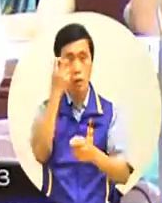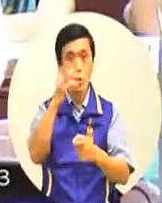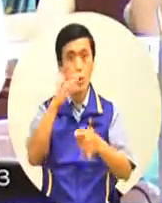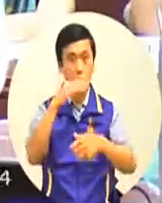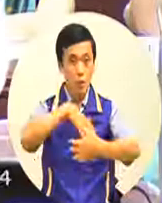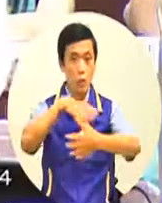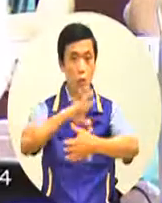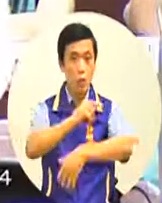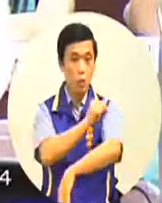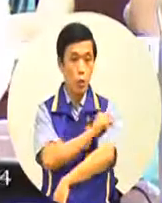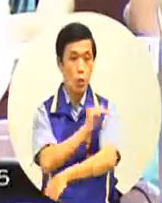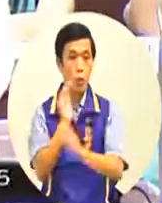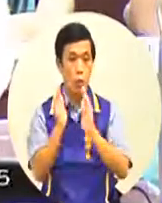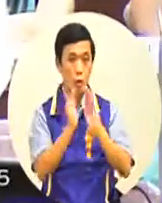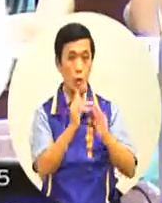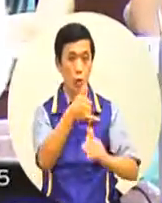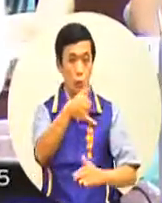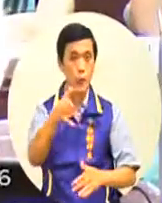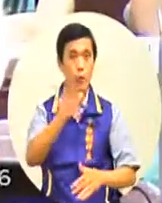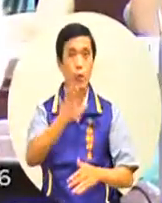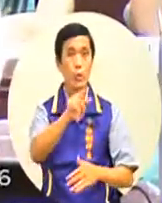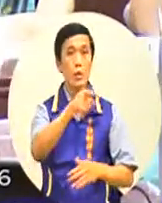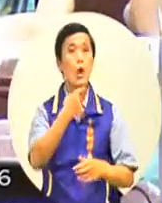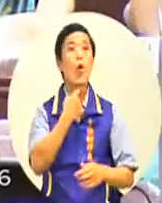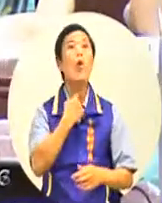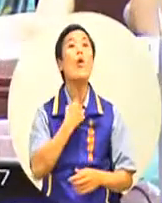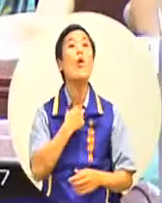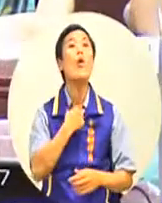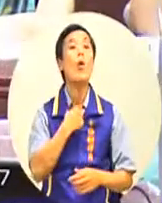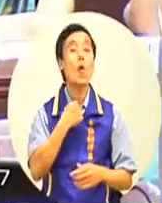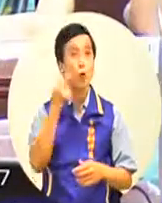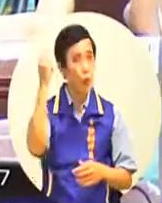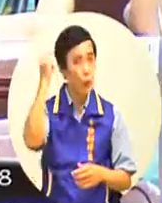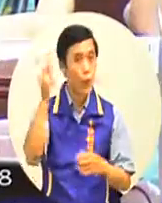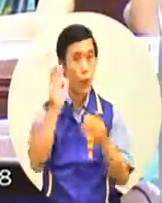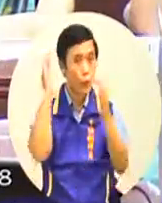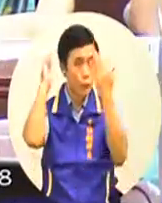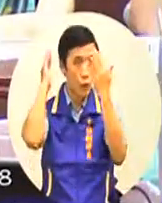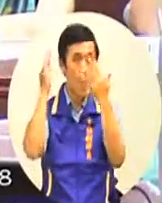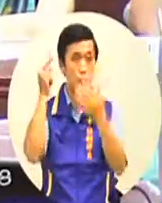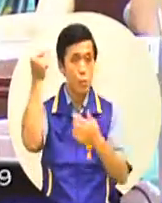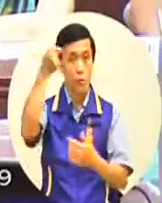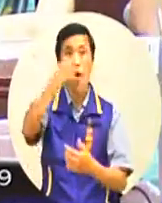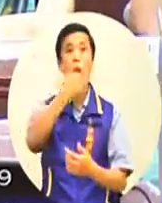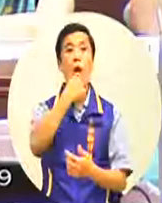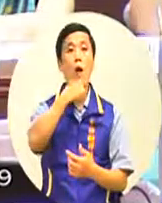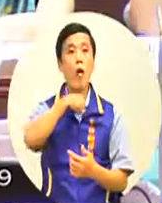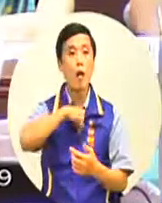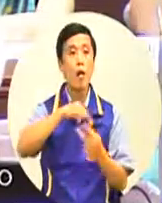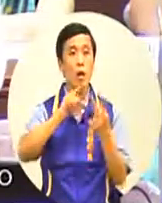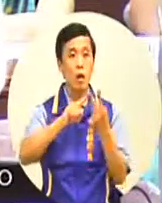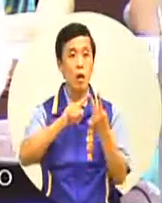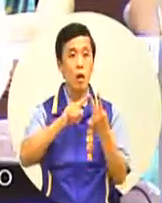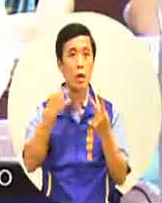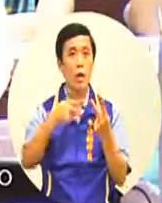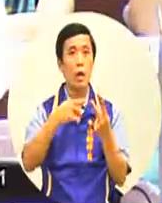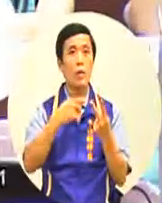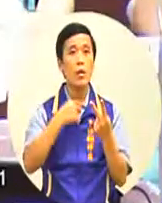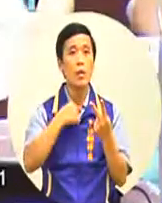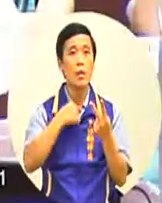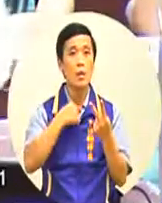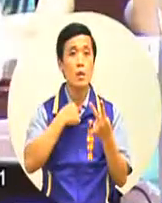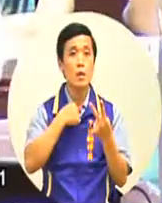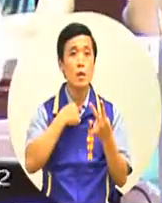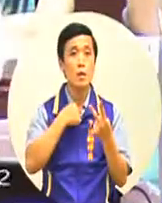人员，那会有这些喉头镜，喉头镜跟 气管 压管